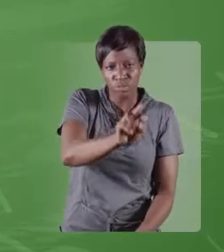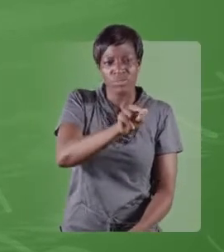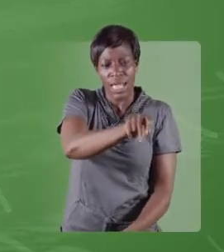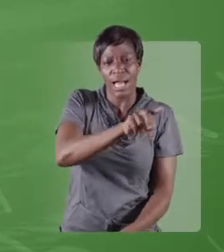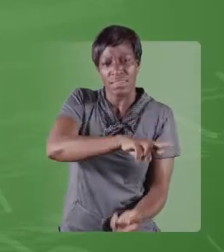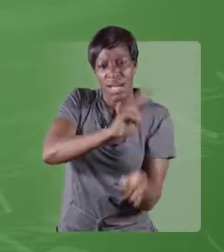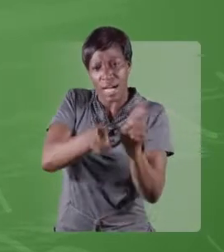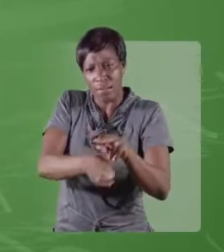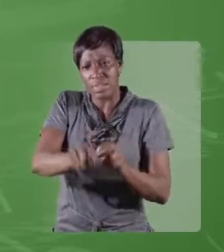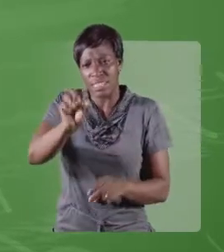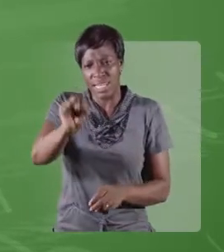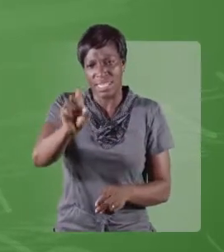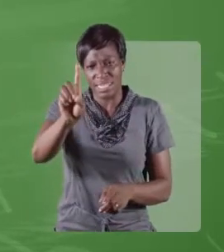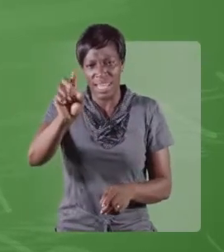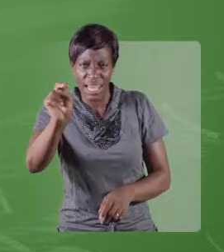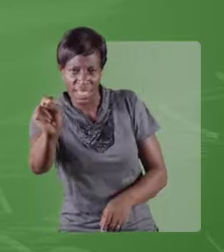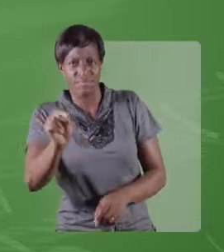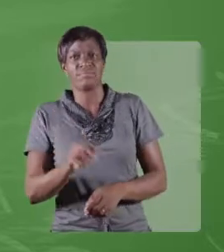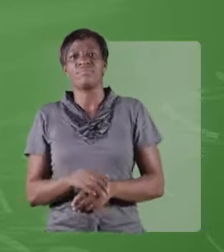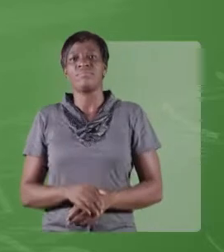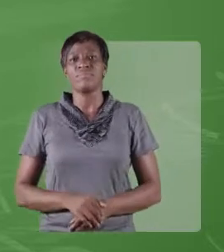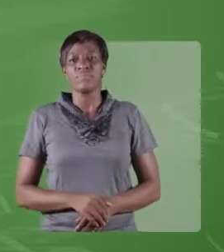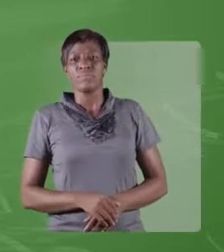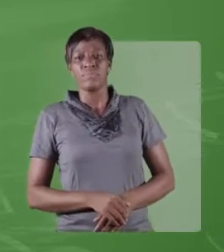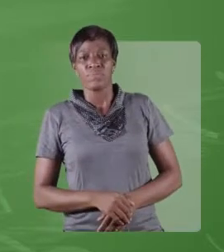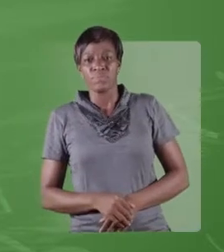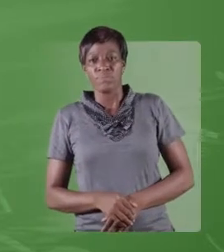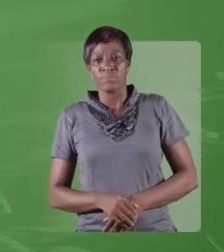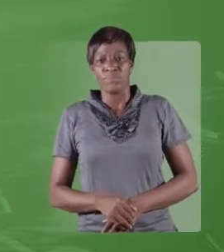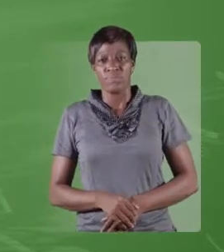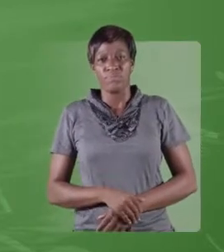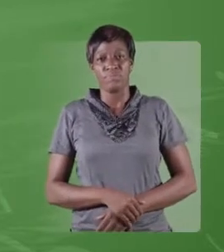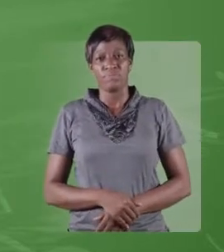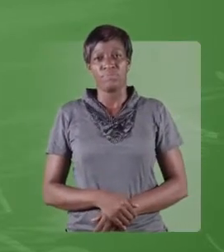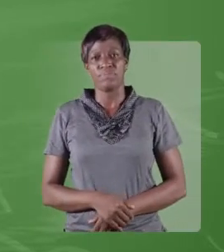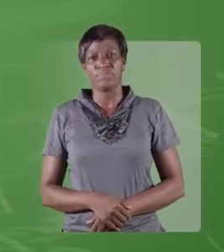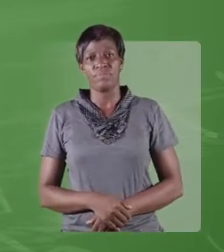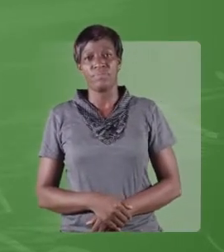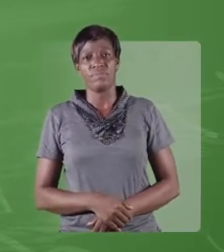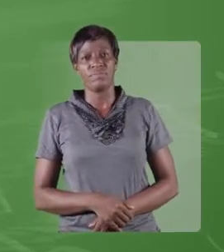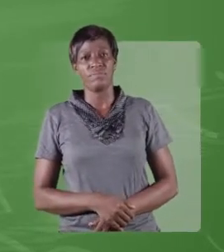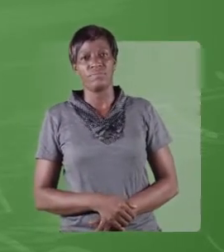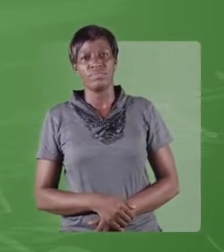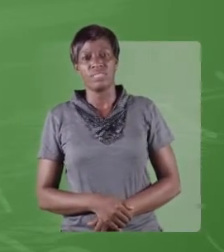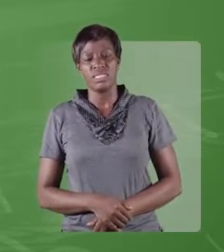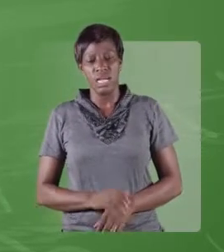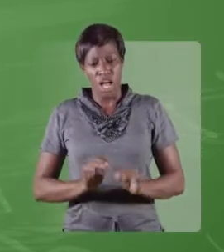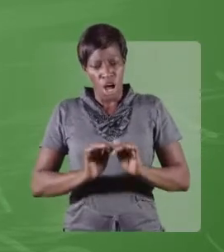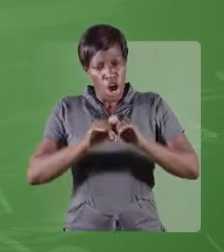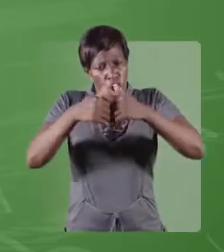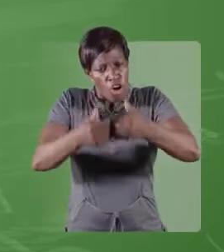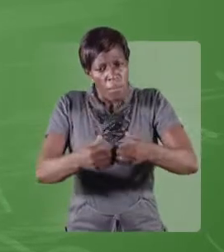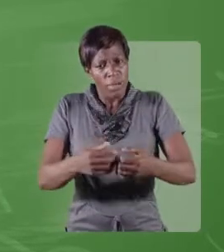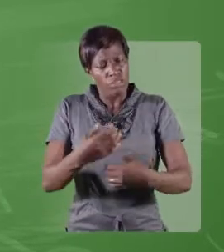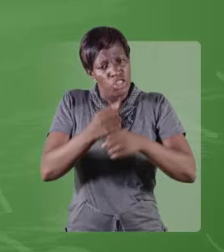remplacement de la SDN qui s'était montrée inefficace. Comment a-t-elle été créée?